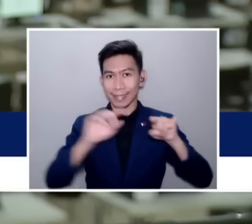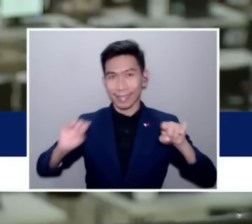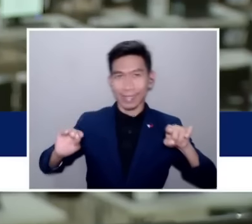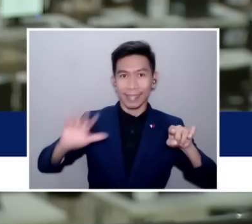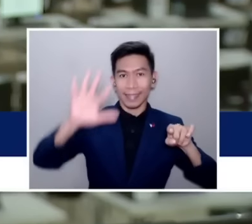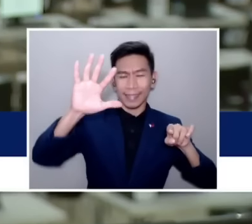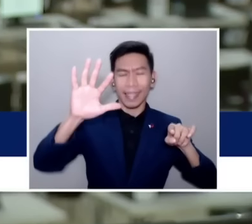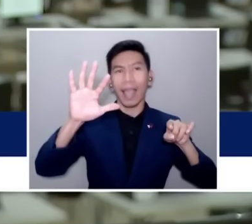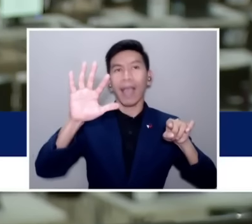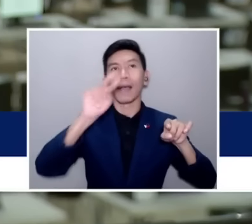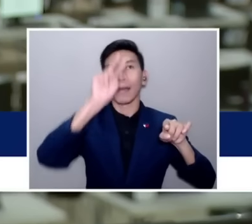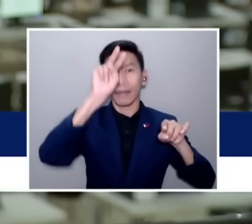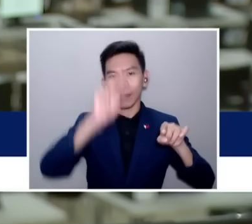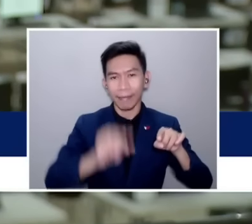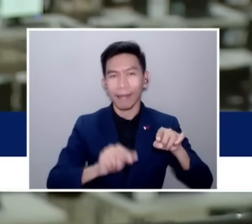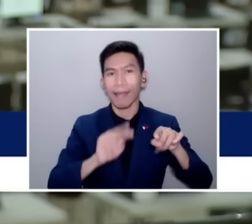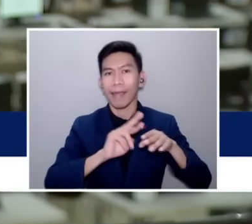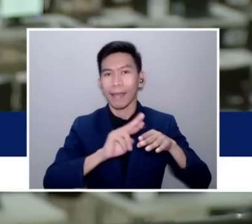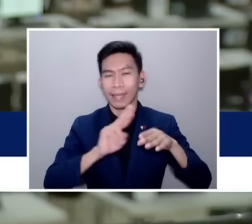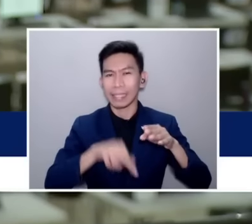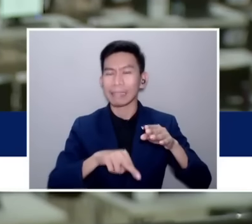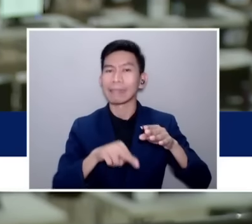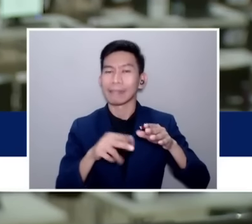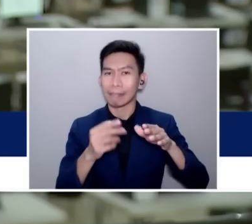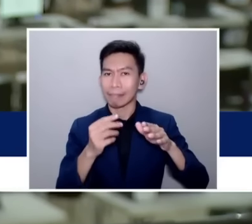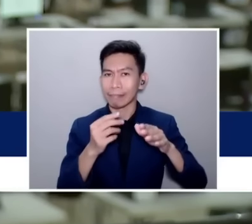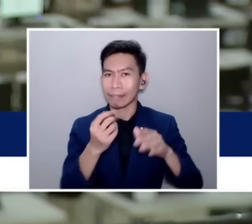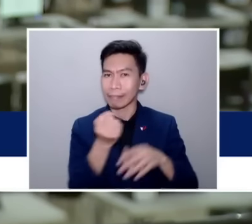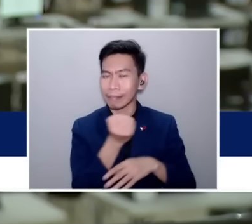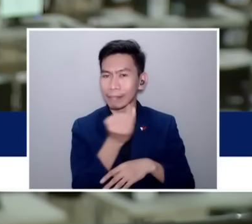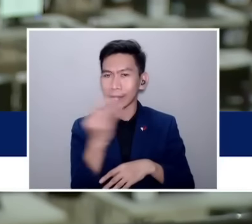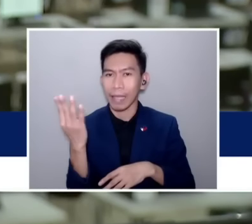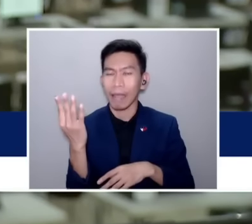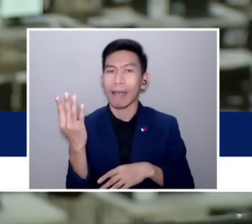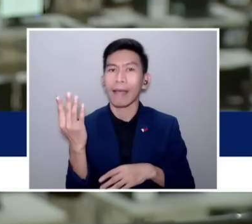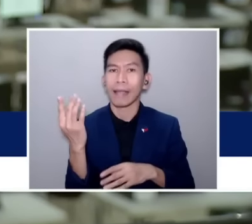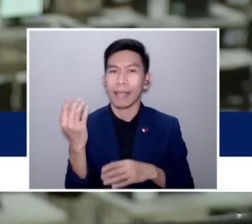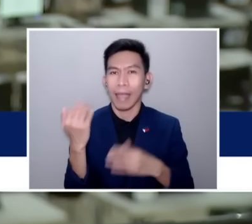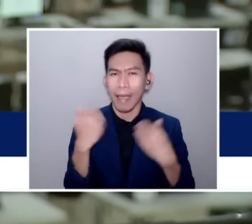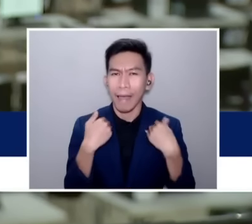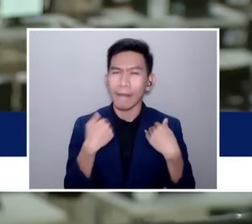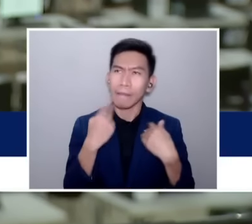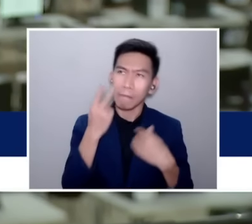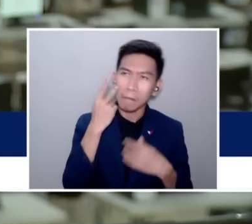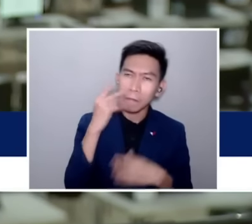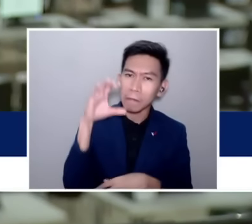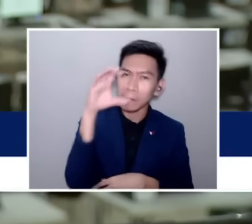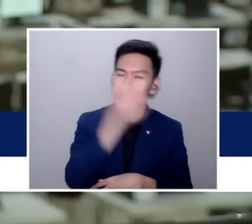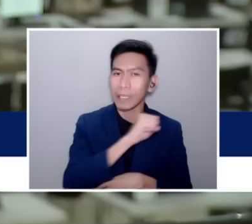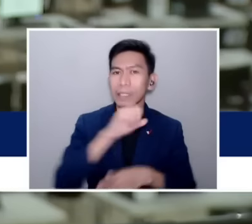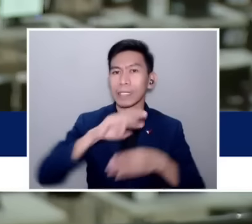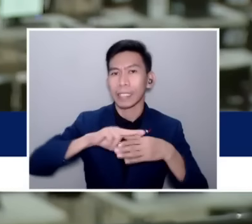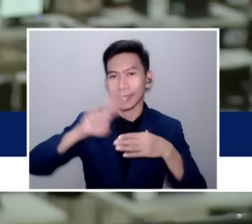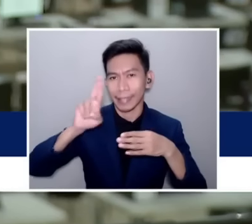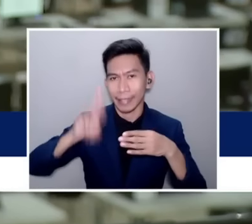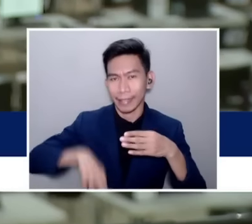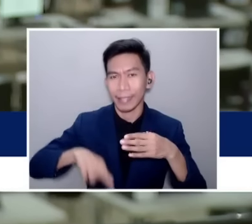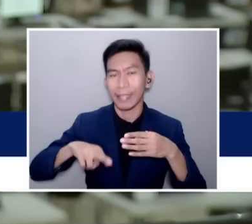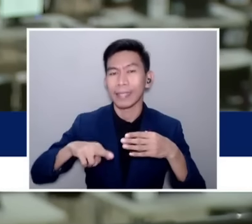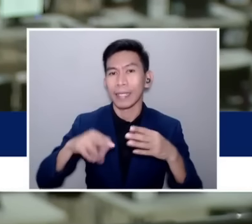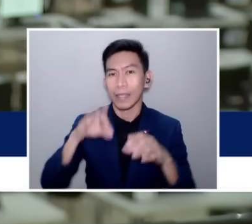5 oras na binabanggit ay maaaring yan yung sinasabi na makakakita ng trend ng magiging resulta sa darating na